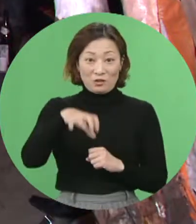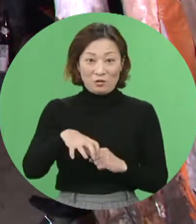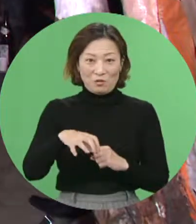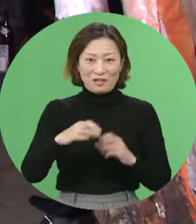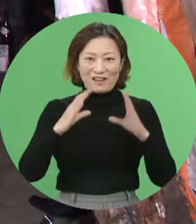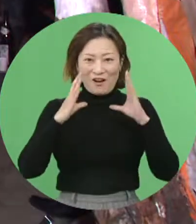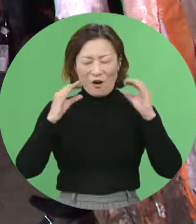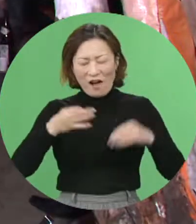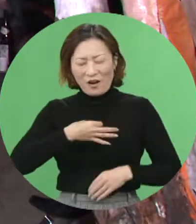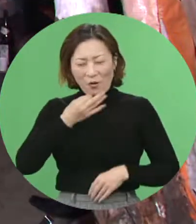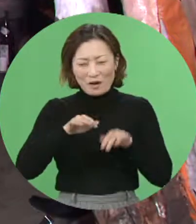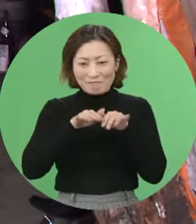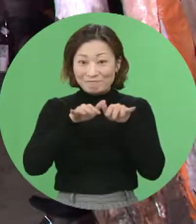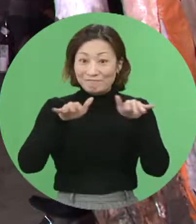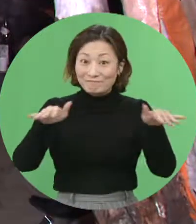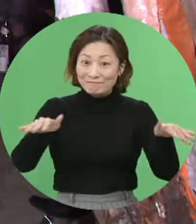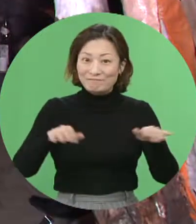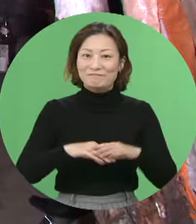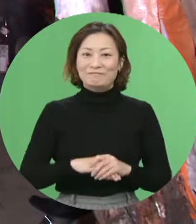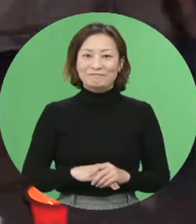ました。